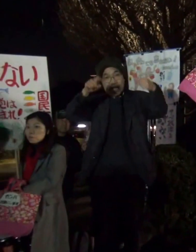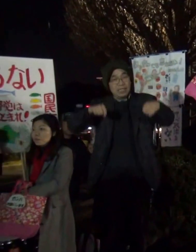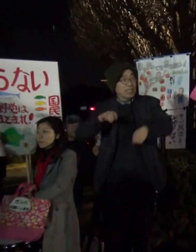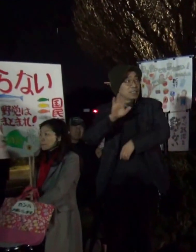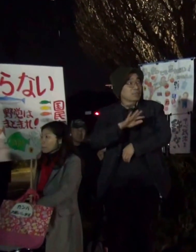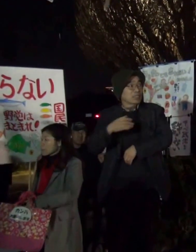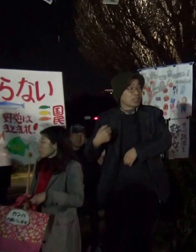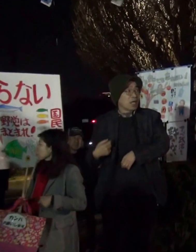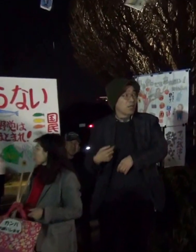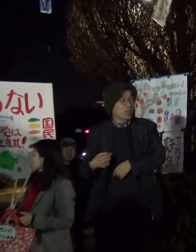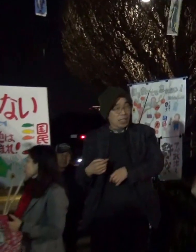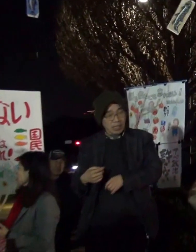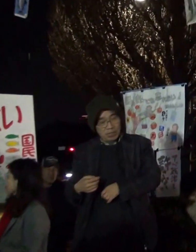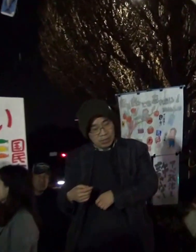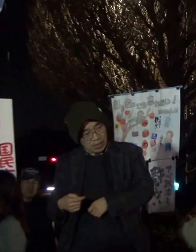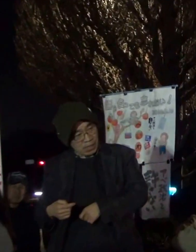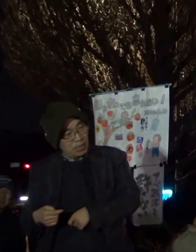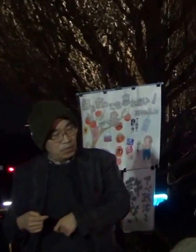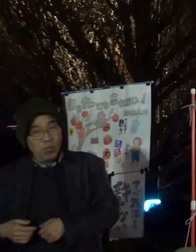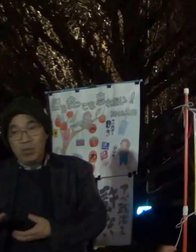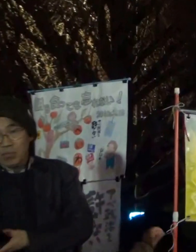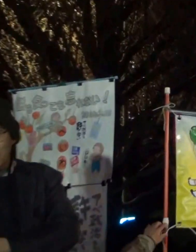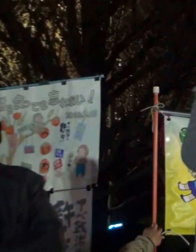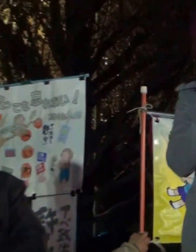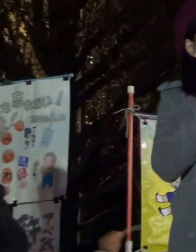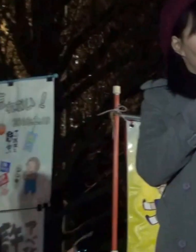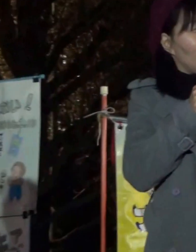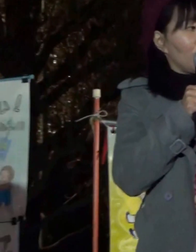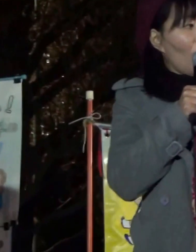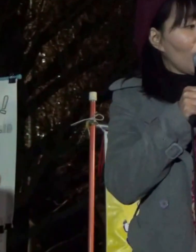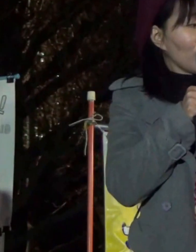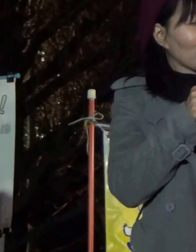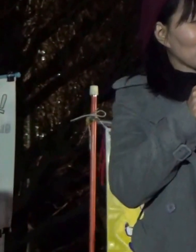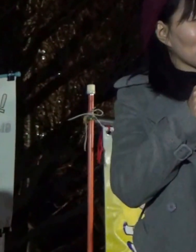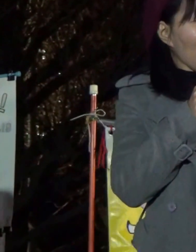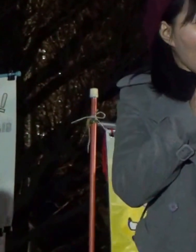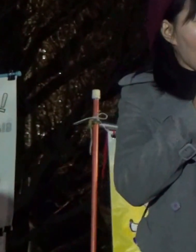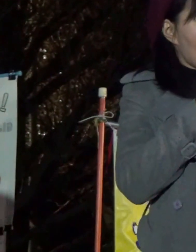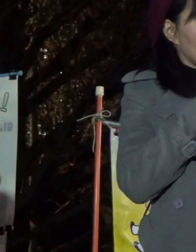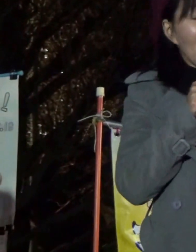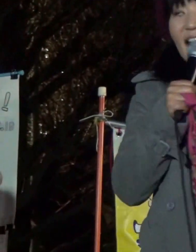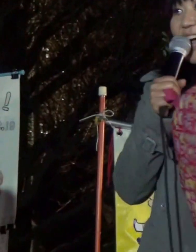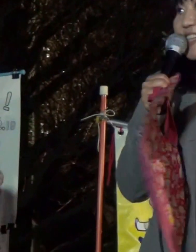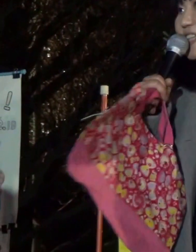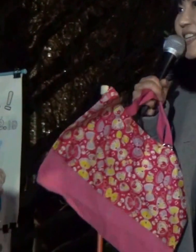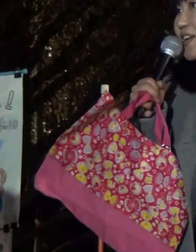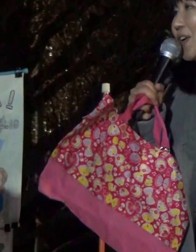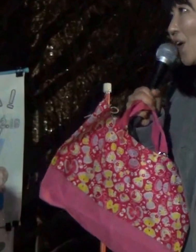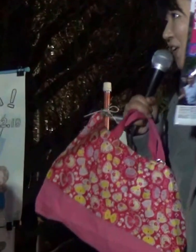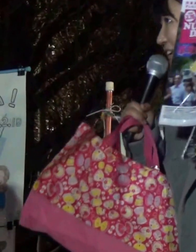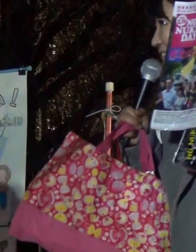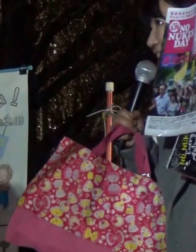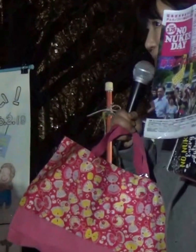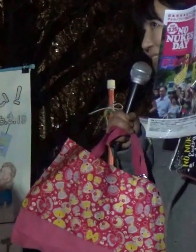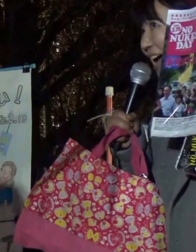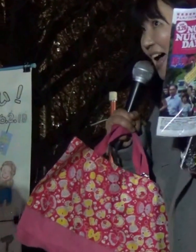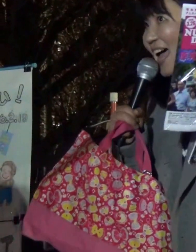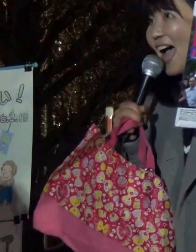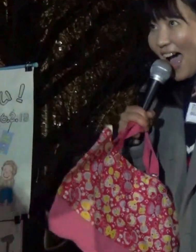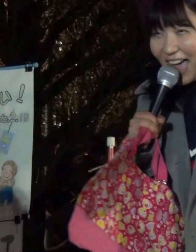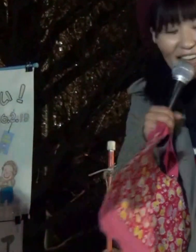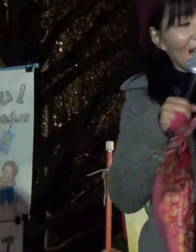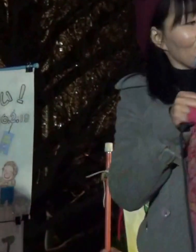月11日のチラシをお持ち帰りください。それからこちらは購入クスで3月26日にま